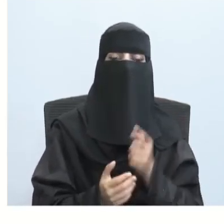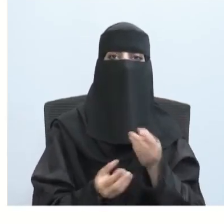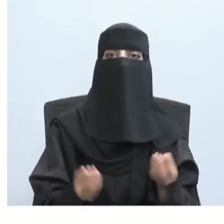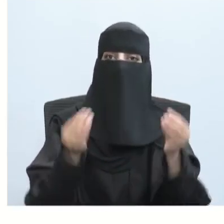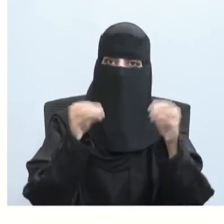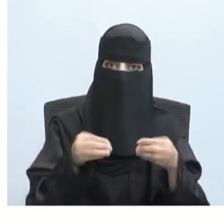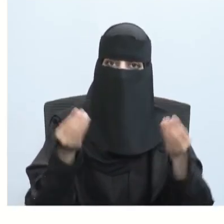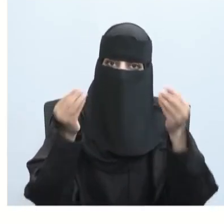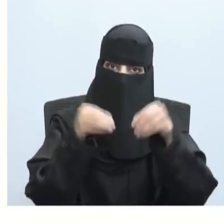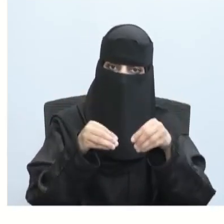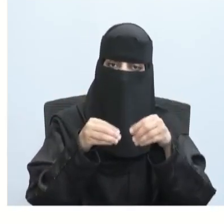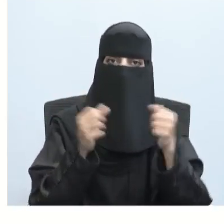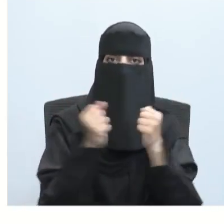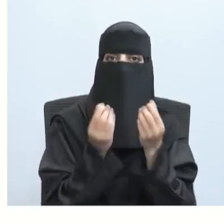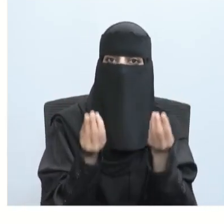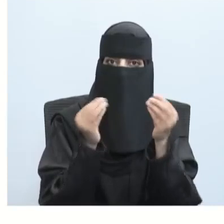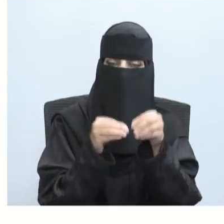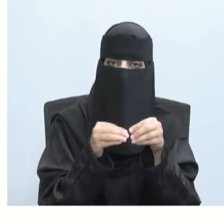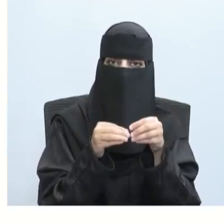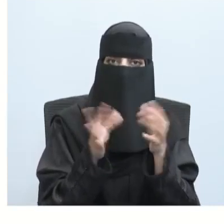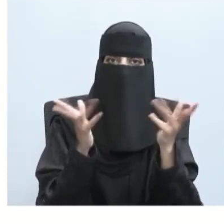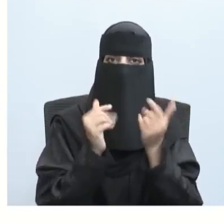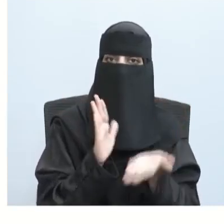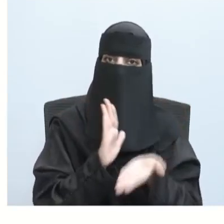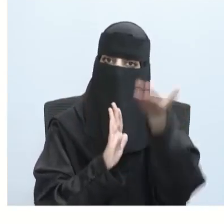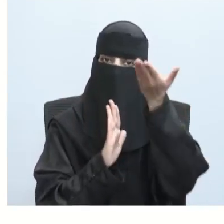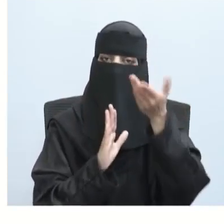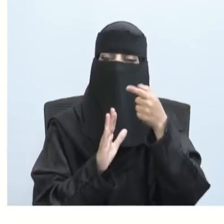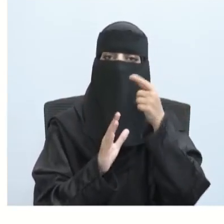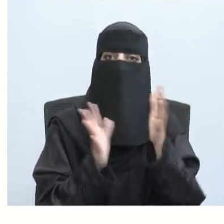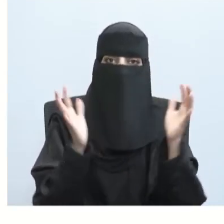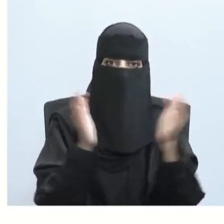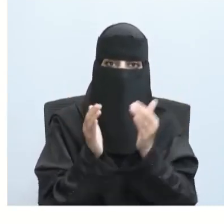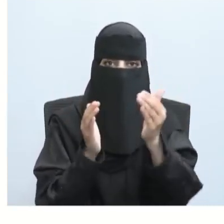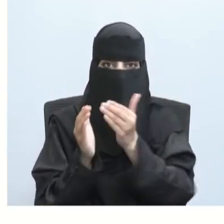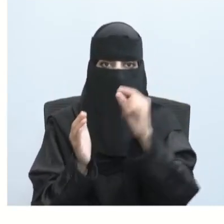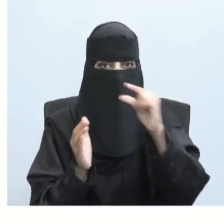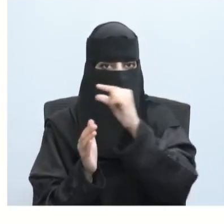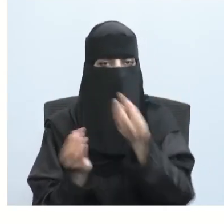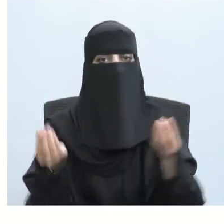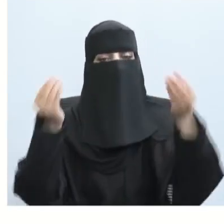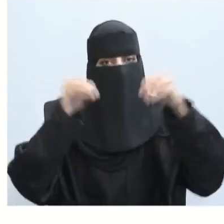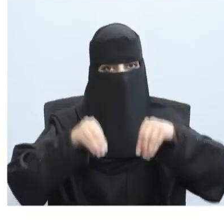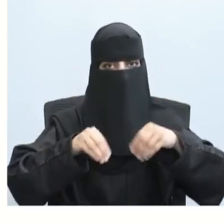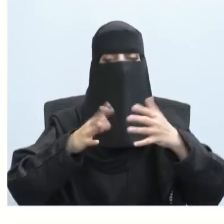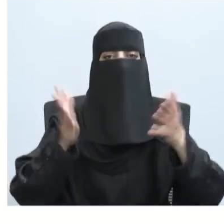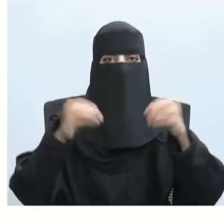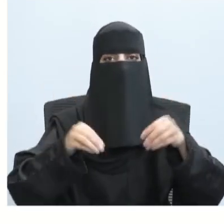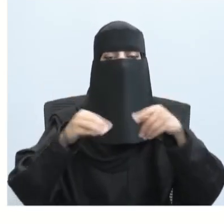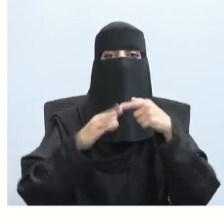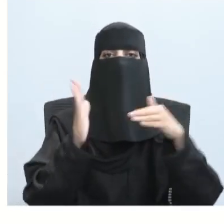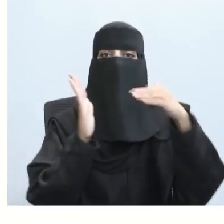ازدادت عمليه التبريد بدرجه كافيه سوف تتقارب الجزيئات بشكل اكبر واكبر